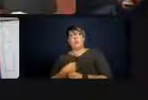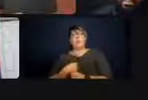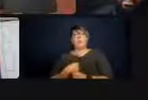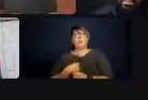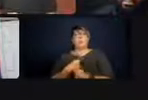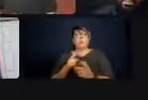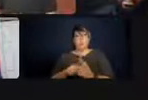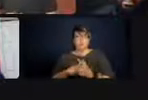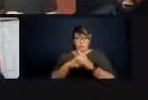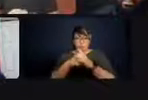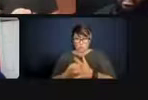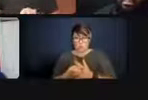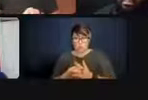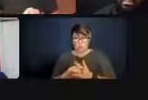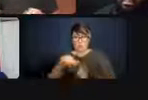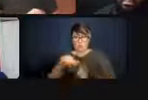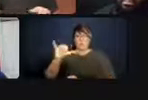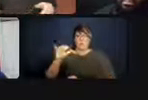لعام